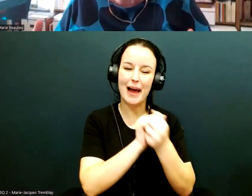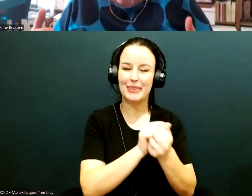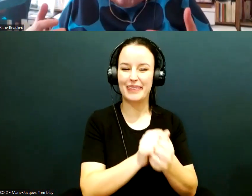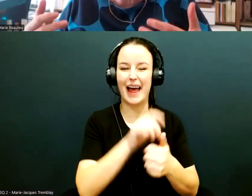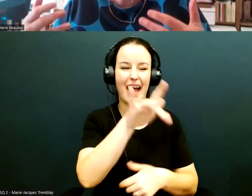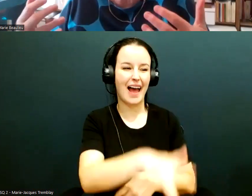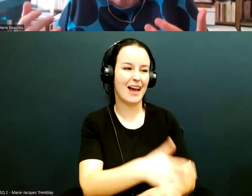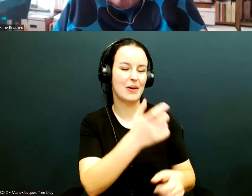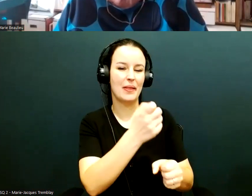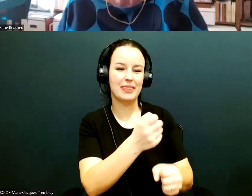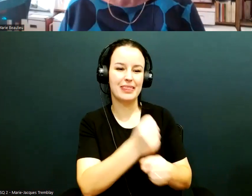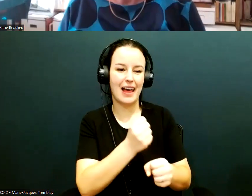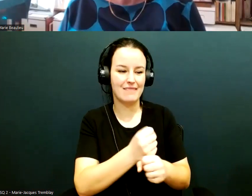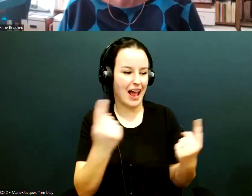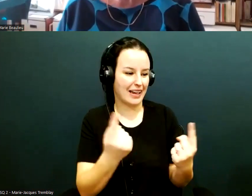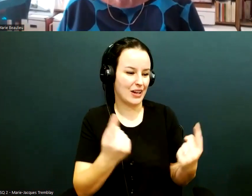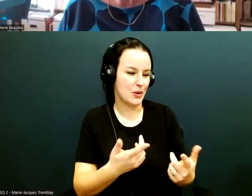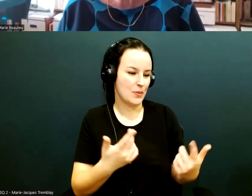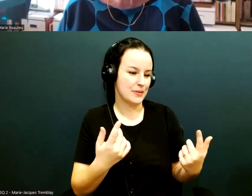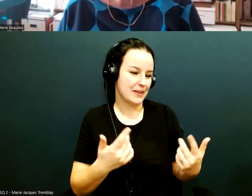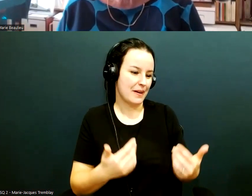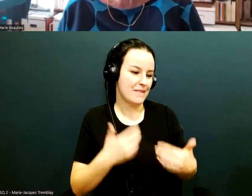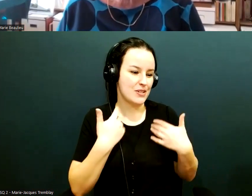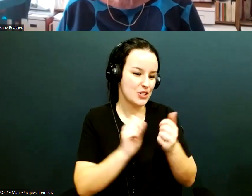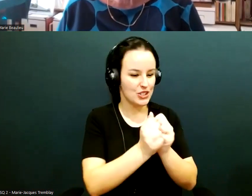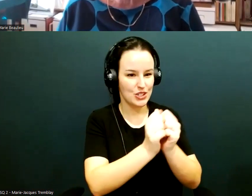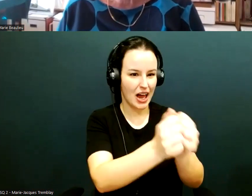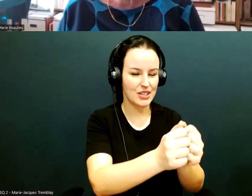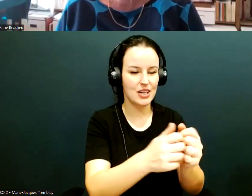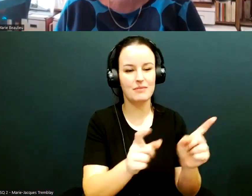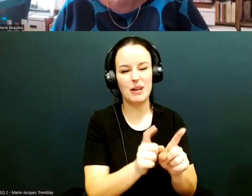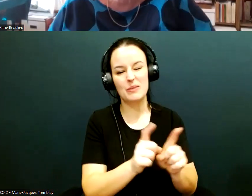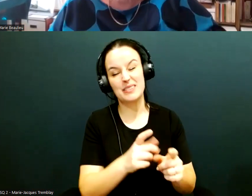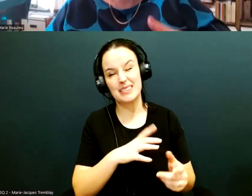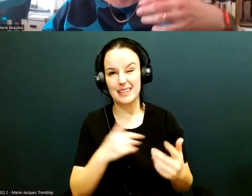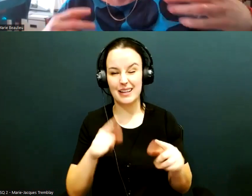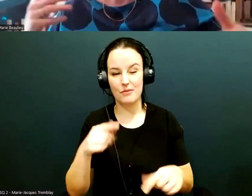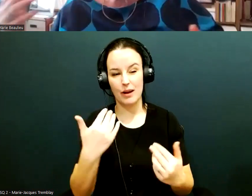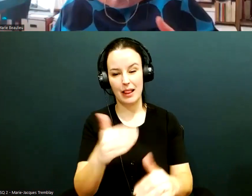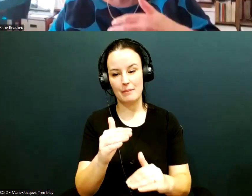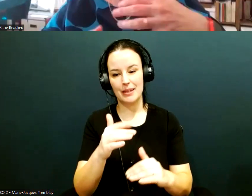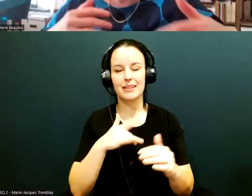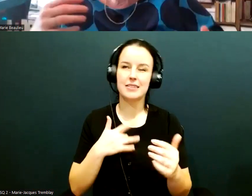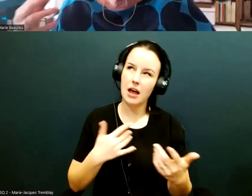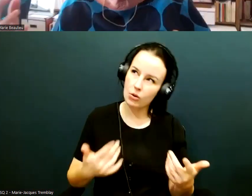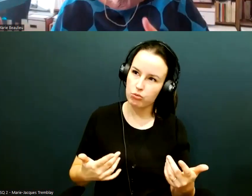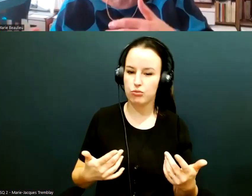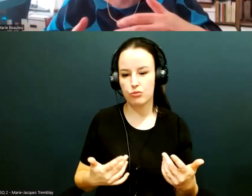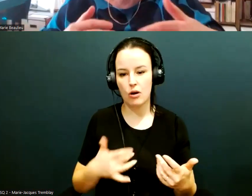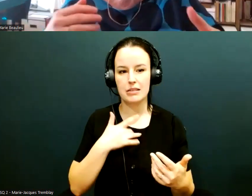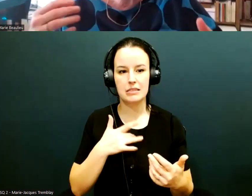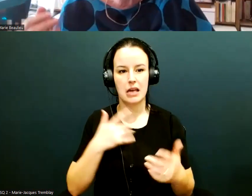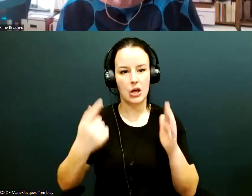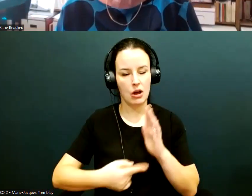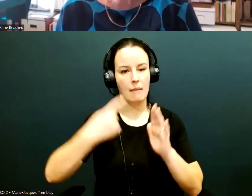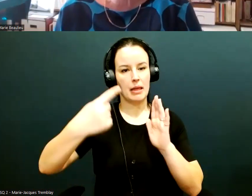avec un terrain qui est vivant. C'est aussi les limites de la recherche partenariale, puisqu'à un moment donné, on dit « Oh là là, on a l'impression qu'on est